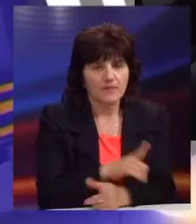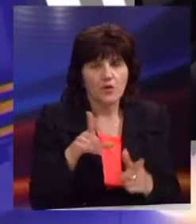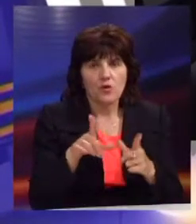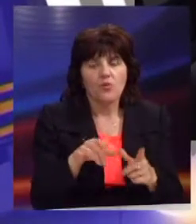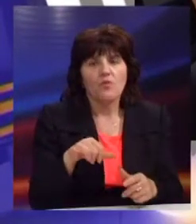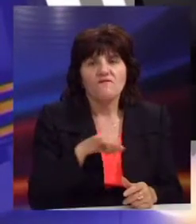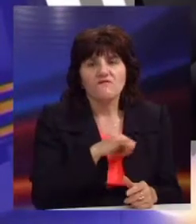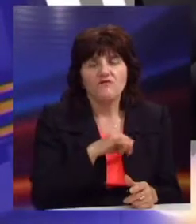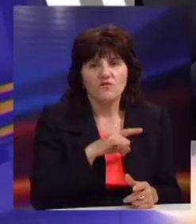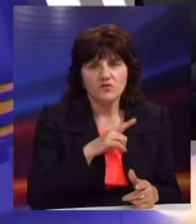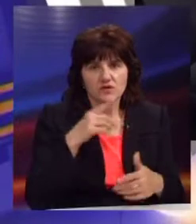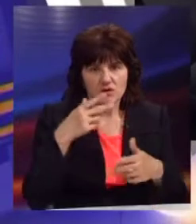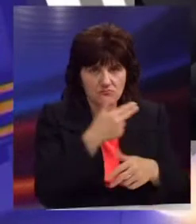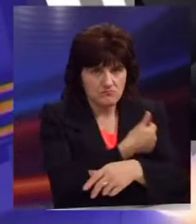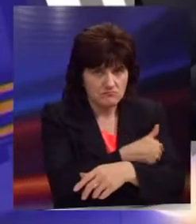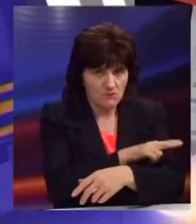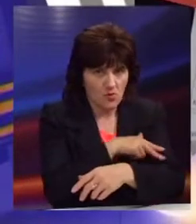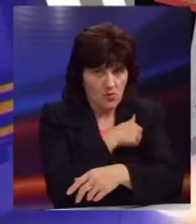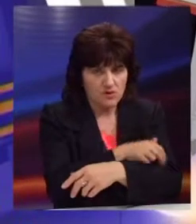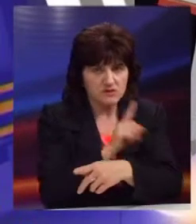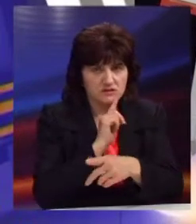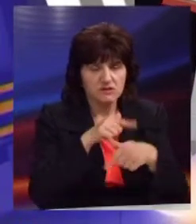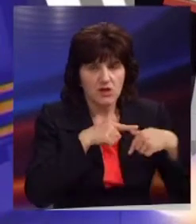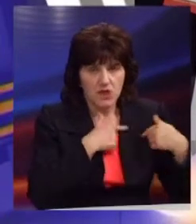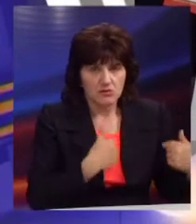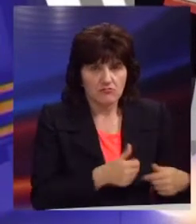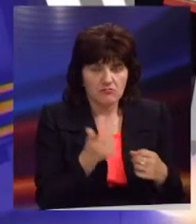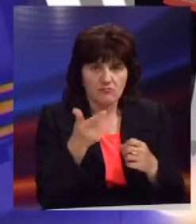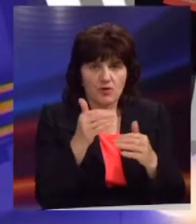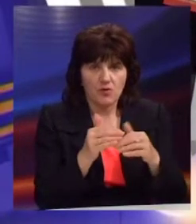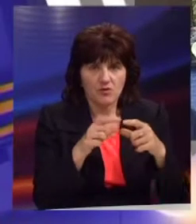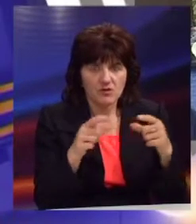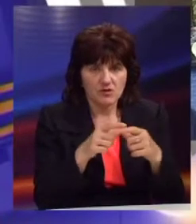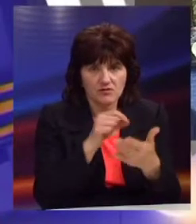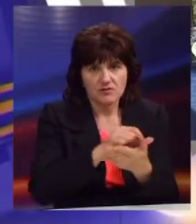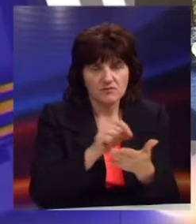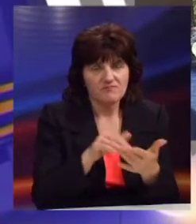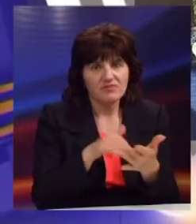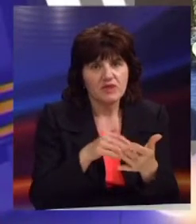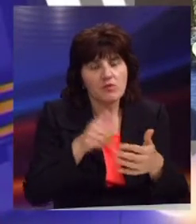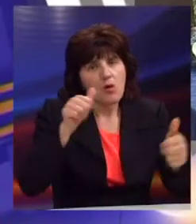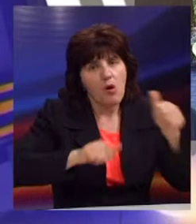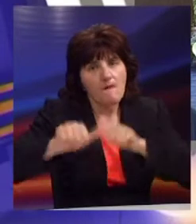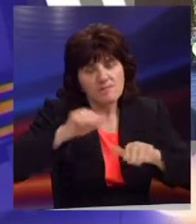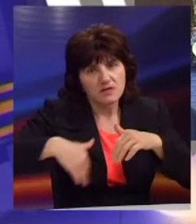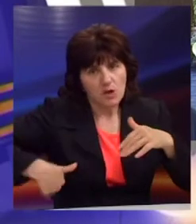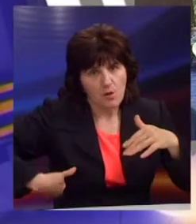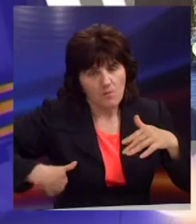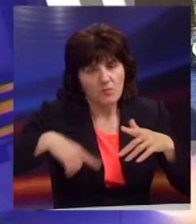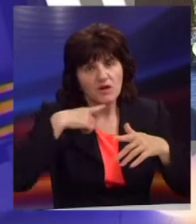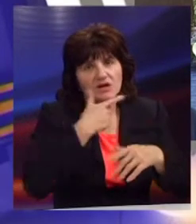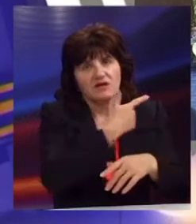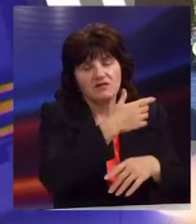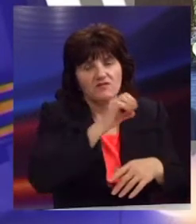pre 5 godina počeo kampanju za povećanje broja donora, od 1986. godine rade se transplantacije bubrega, a od